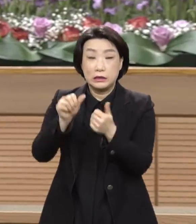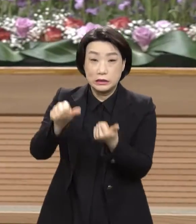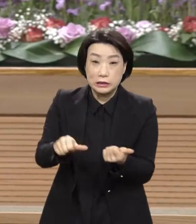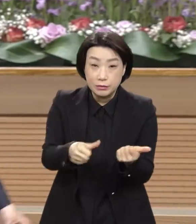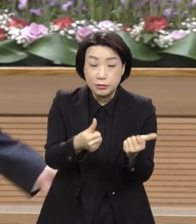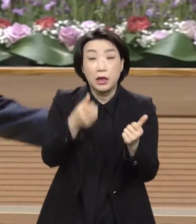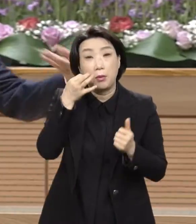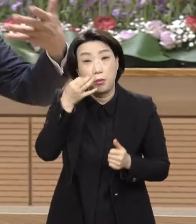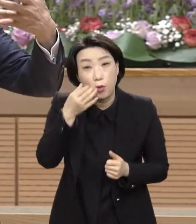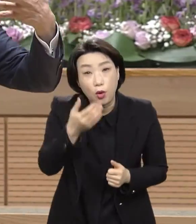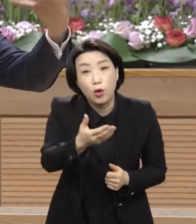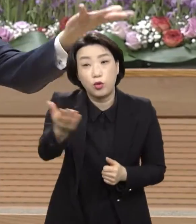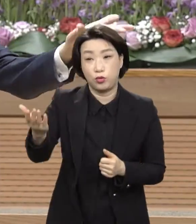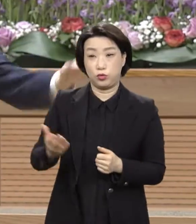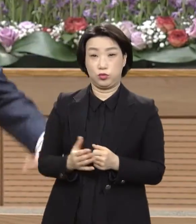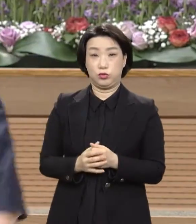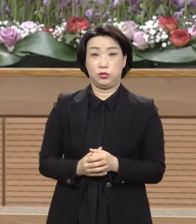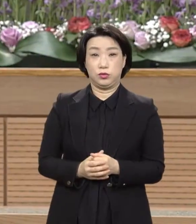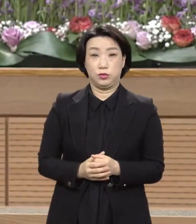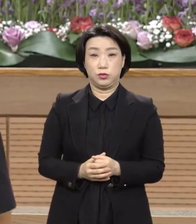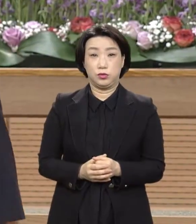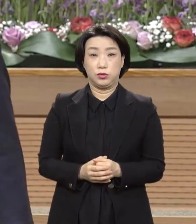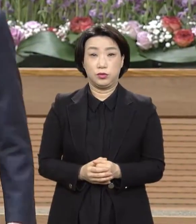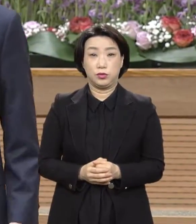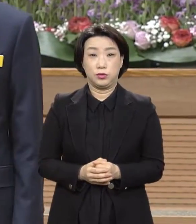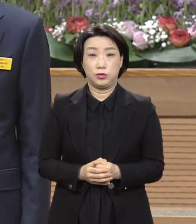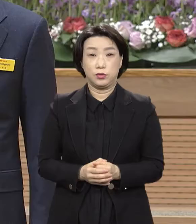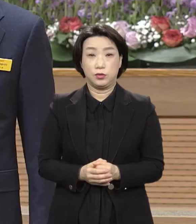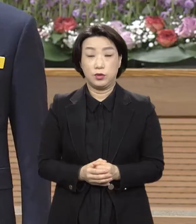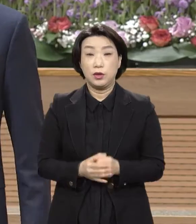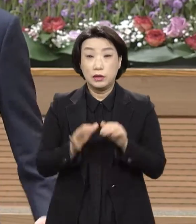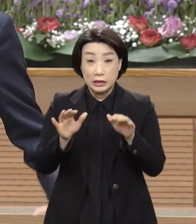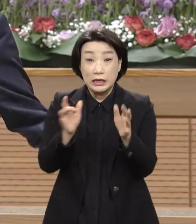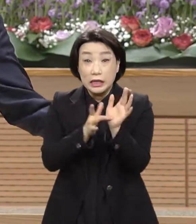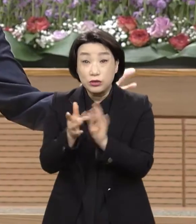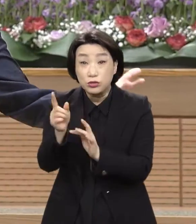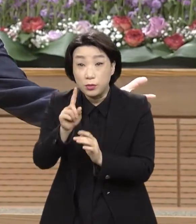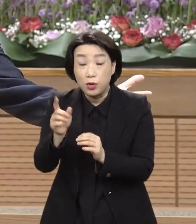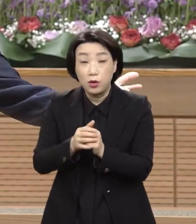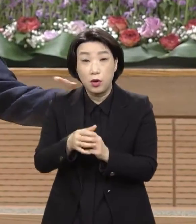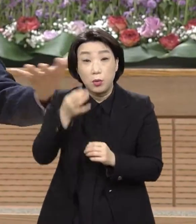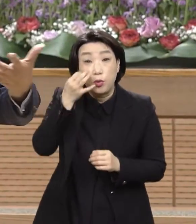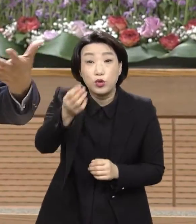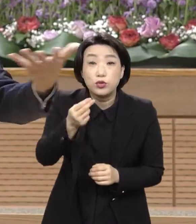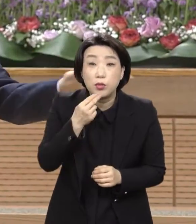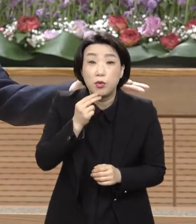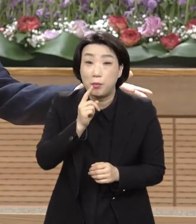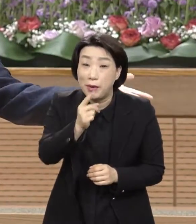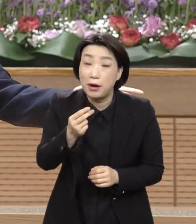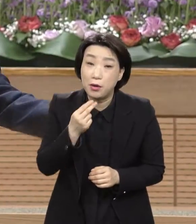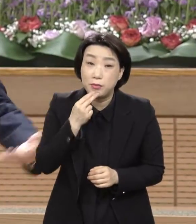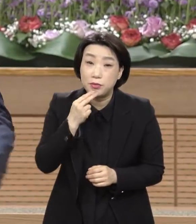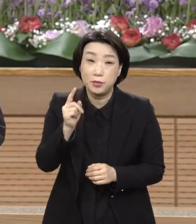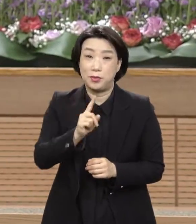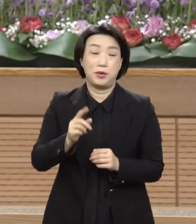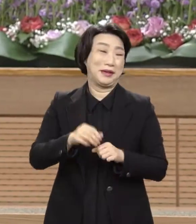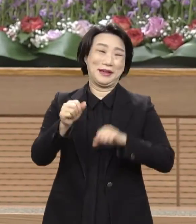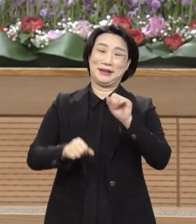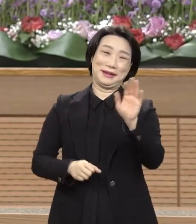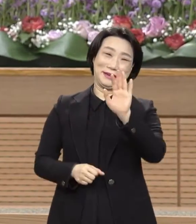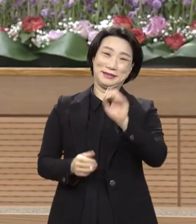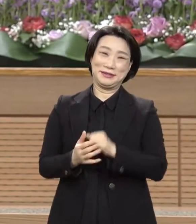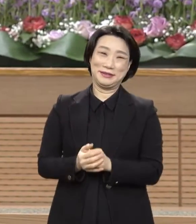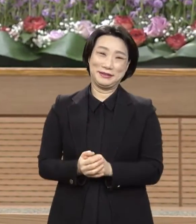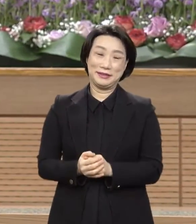침례를 통해서 우리에게 보여줬어요. 그분은 보여주지 않고 말하지 않고는 행하지